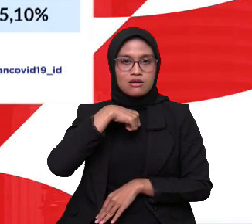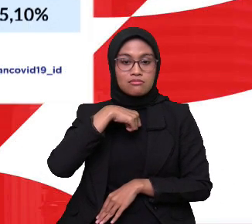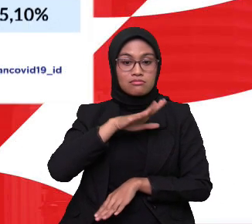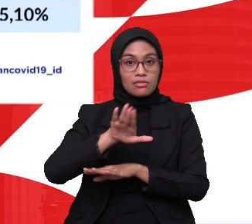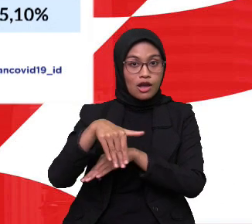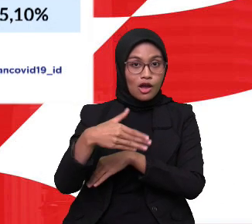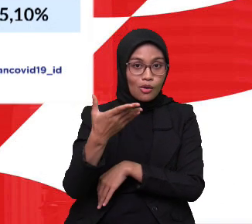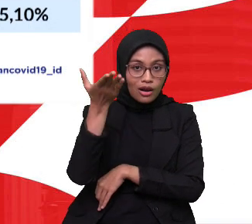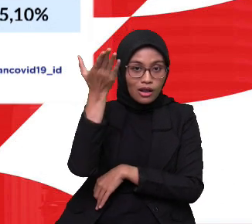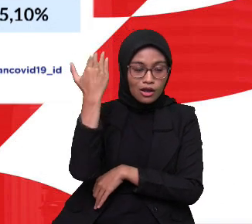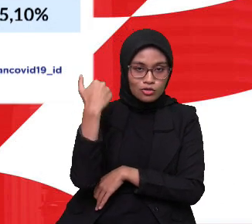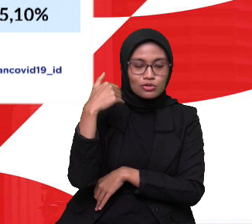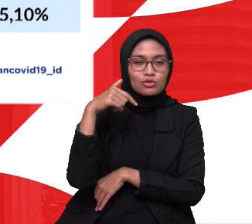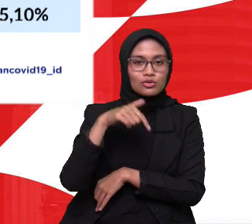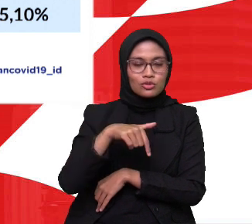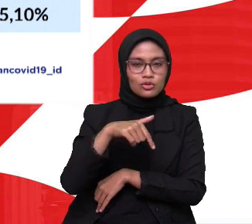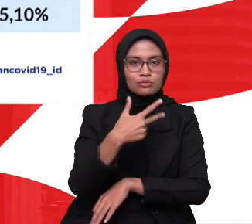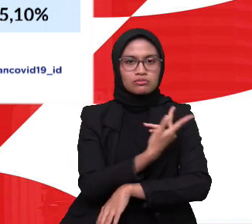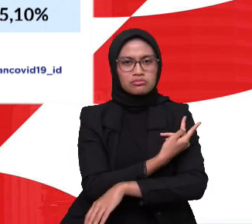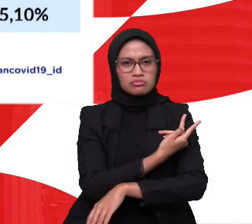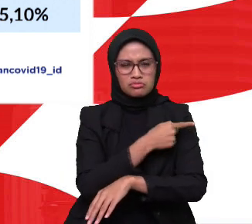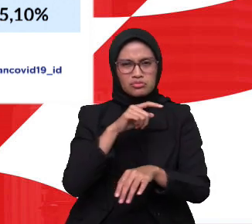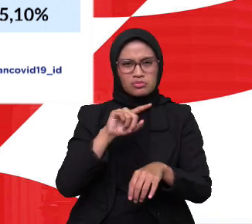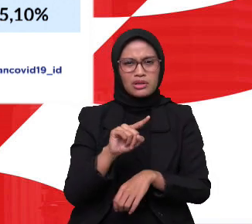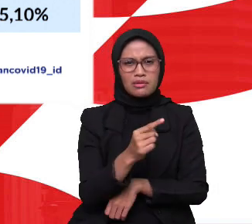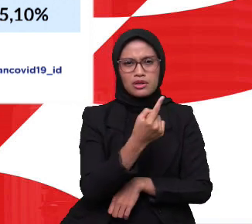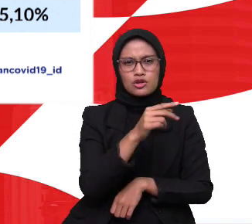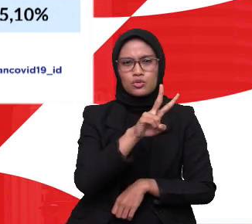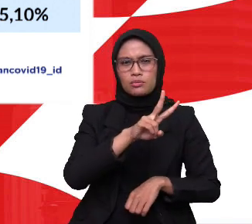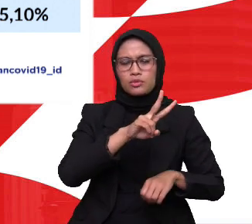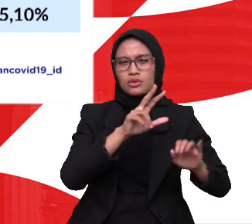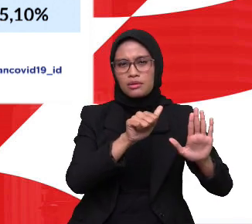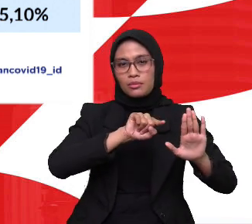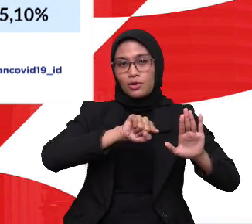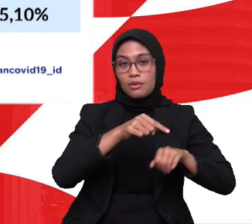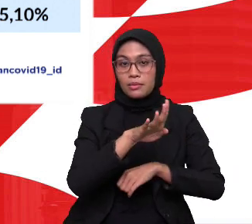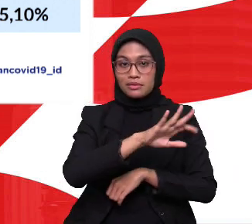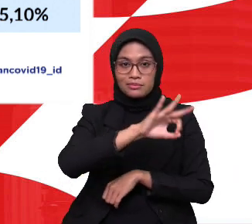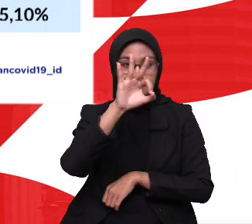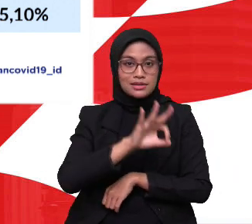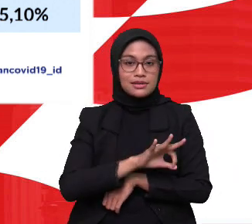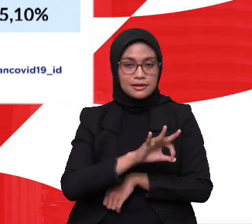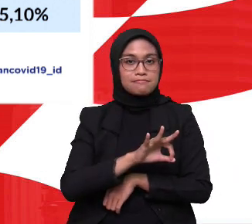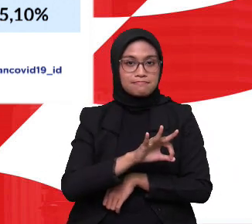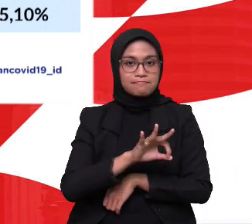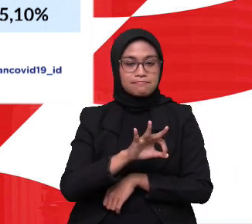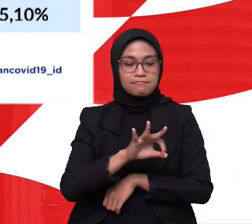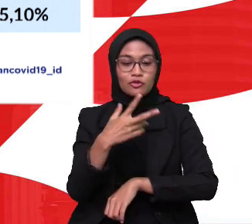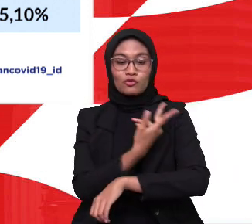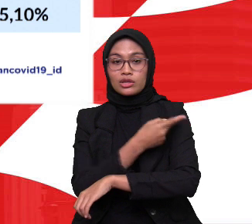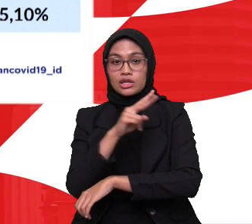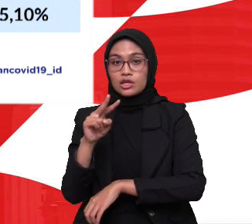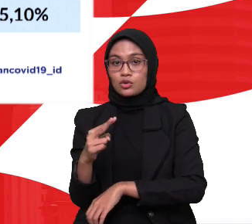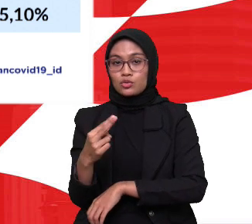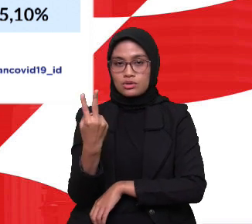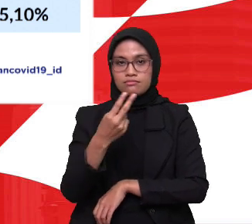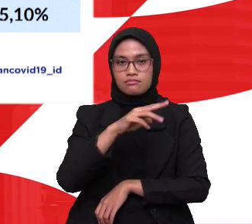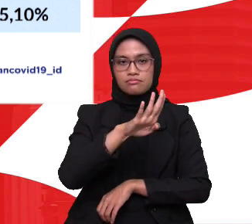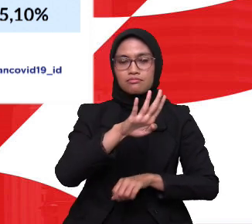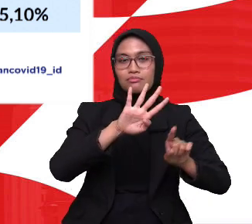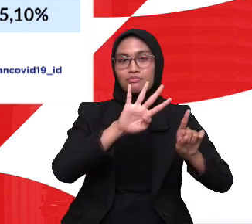tahun lalu cakupan dosis satu hanya sebesar 26,4 persen dan dosis kedua sebesar